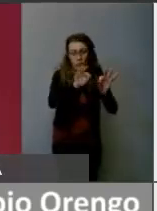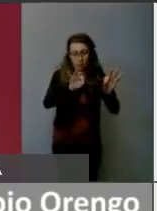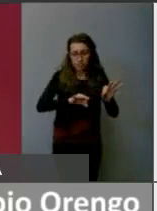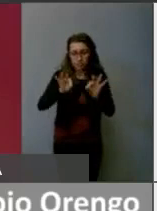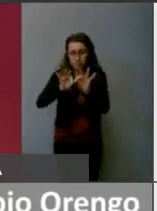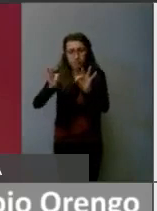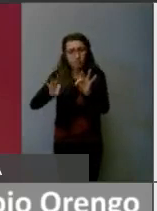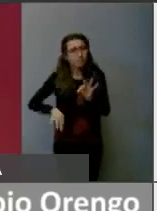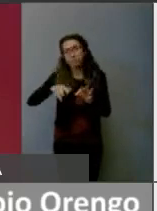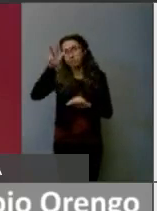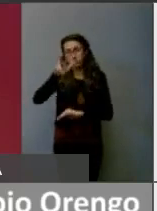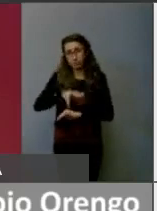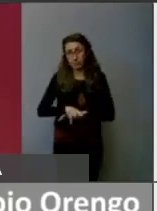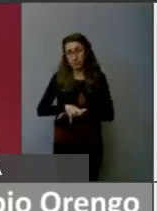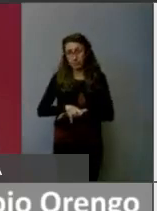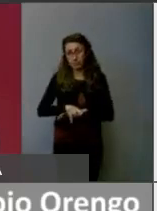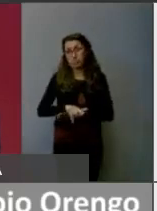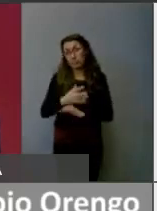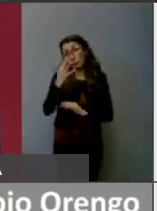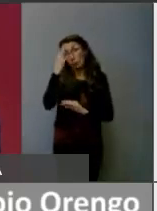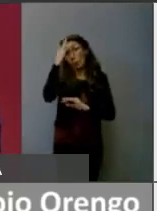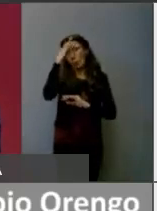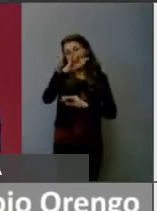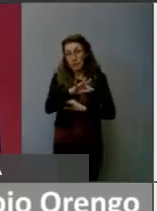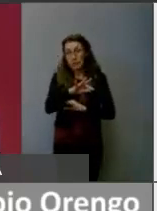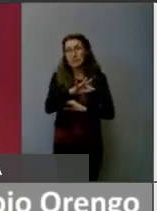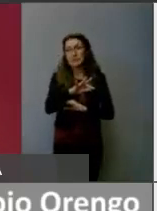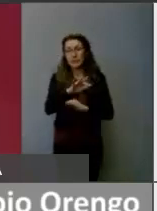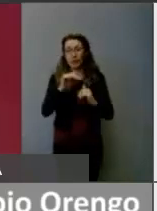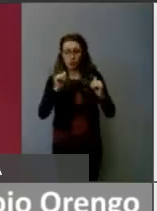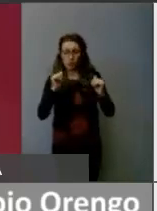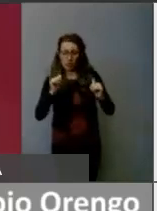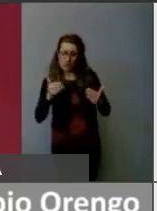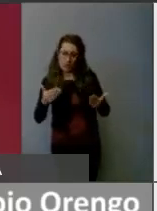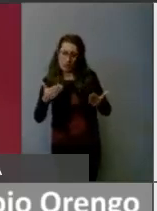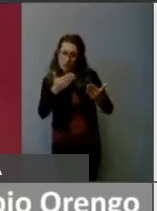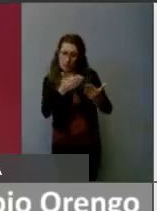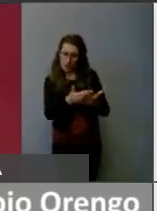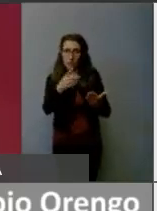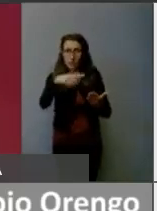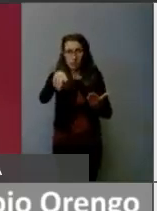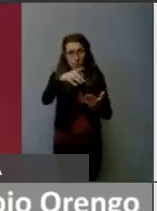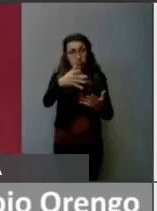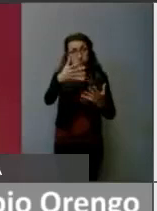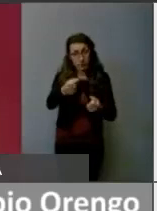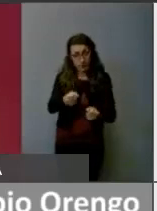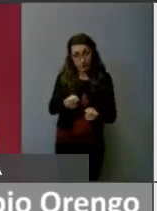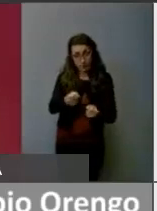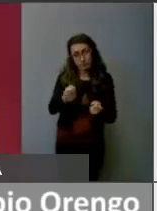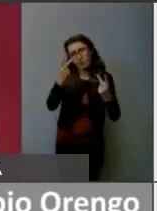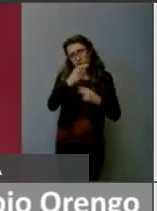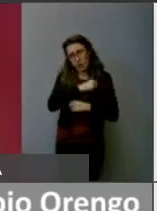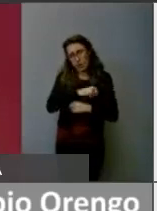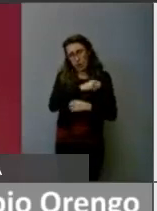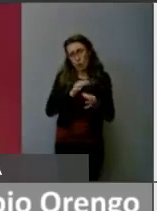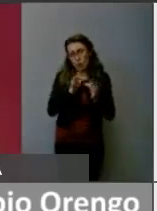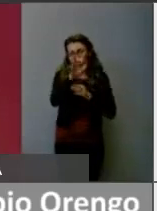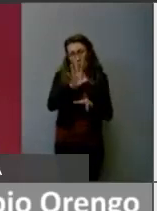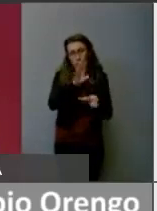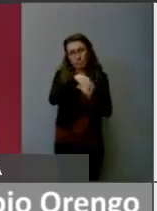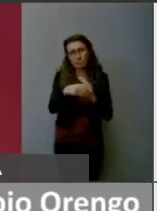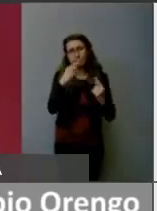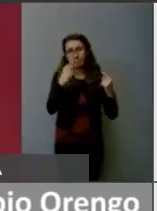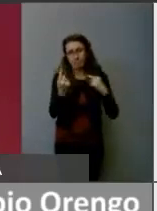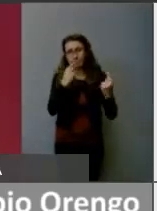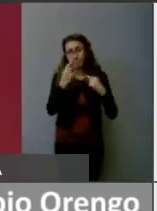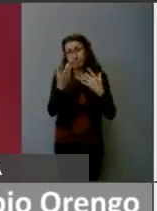installare nel piazzale inferiore, come suggerito dalla cittadinanza e ampiamente discusso nel municipio, in modo tale da incrementare gli